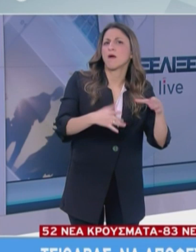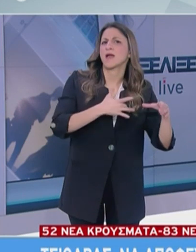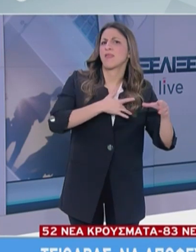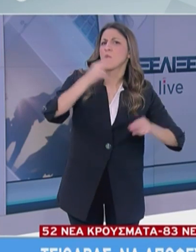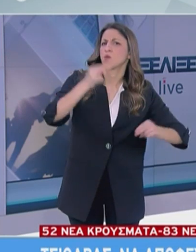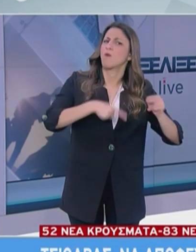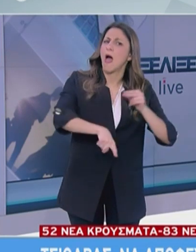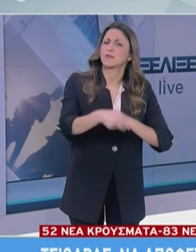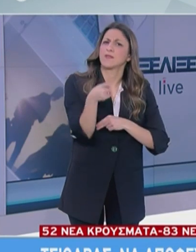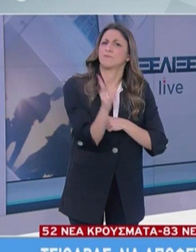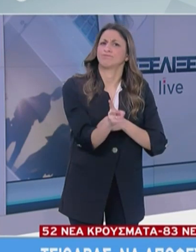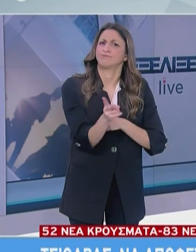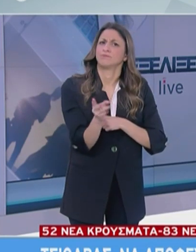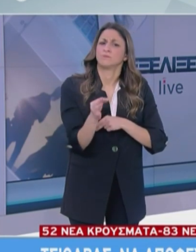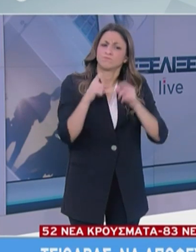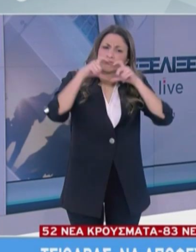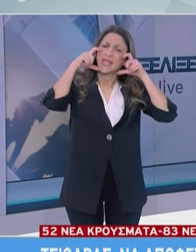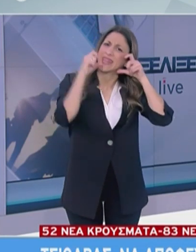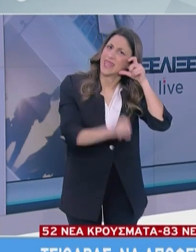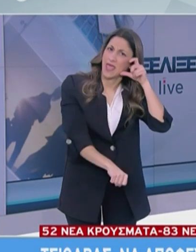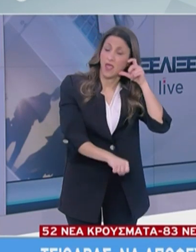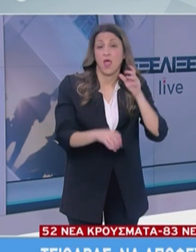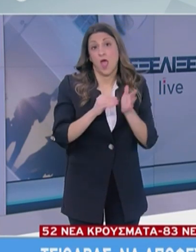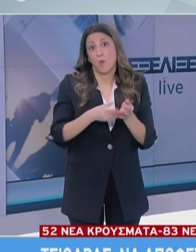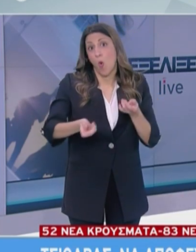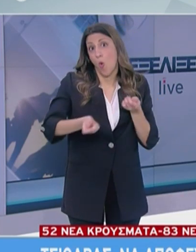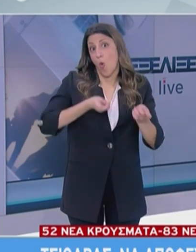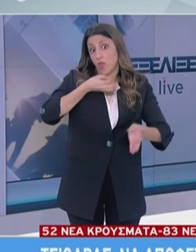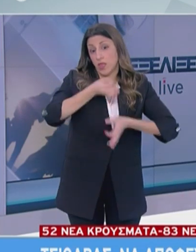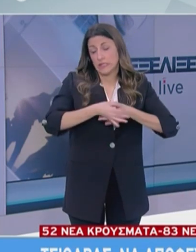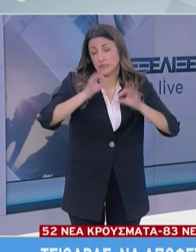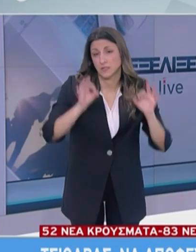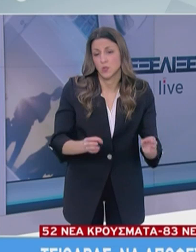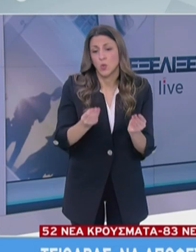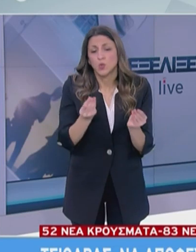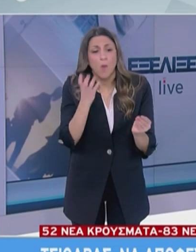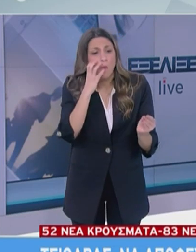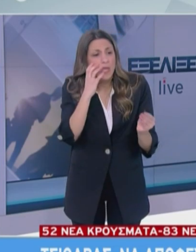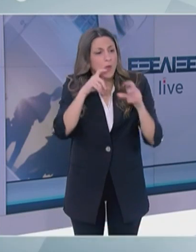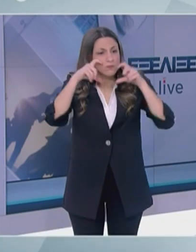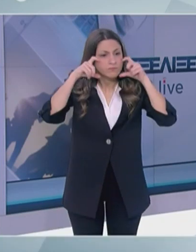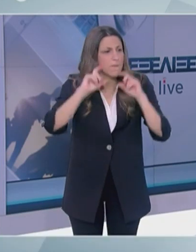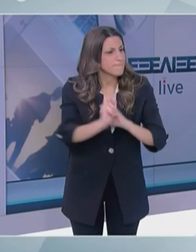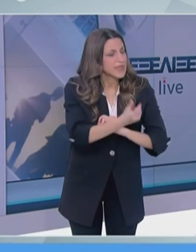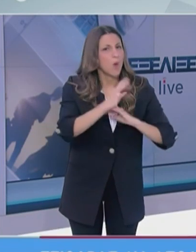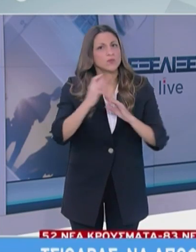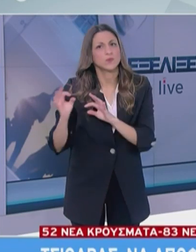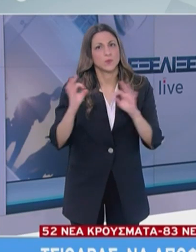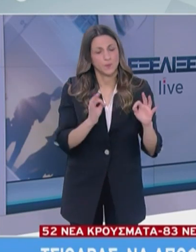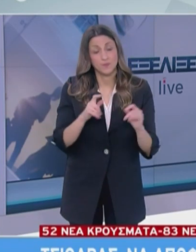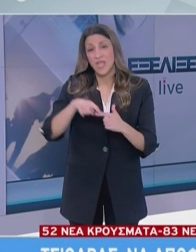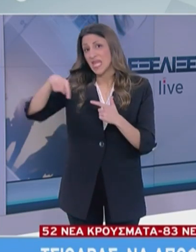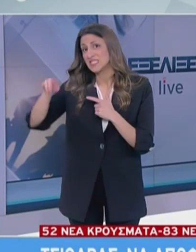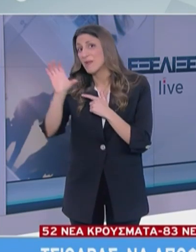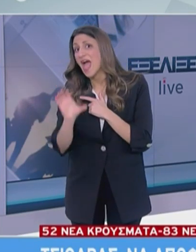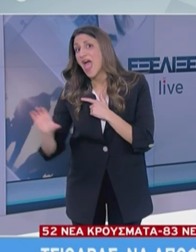κινδύνου, αλλά με σαφείς οδηγίες ώστε να αποφεύγονται οι κίνδυνοι που σας είπα παραπάνω. Παρόμοια θέση πήρε το Ευρωπαϊκό CDC,